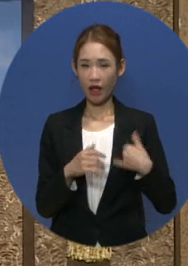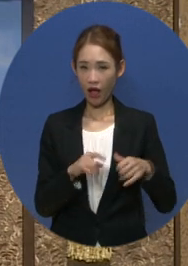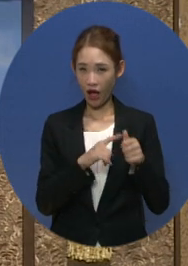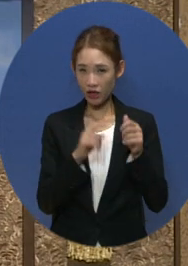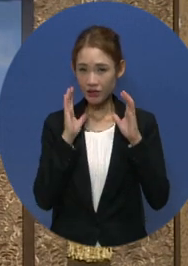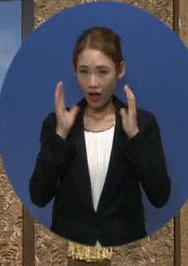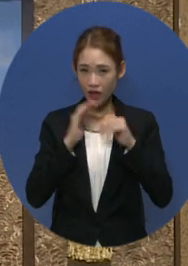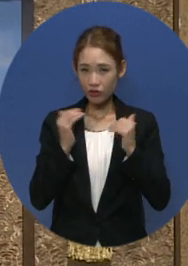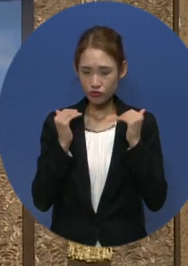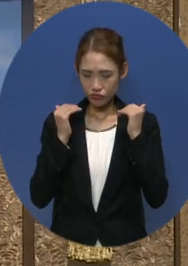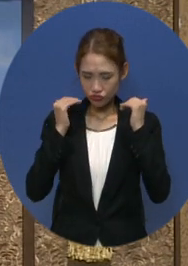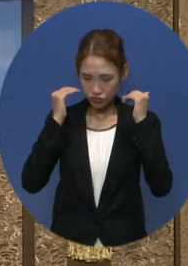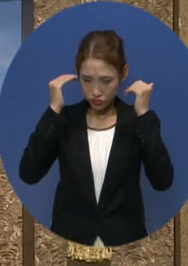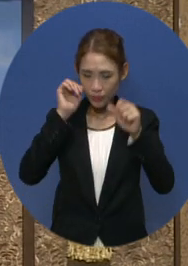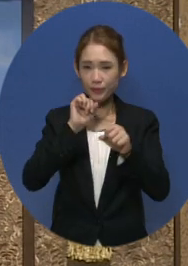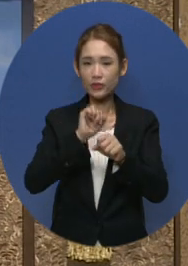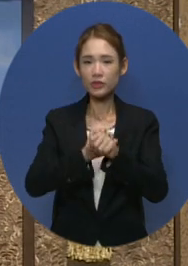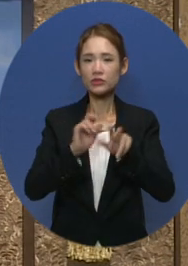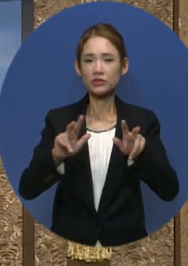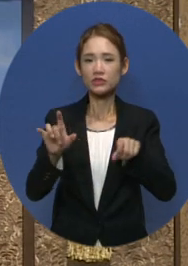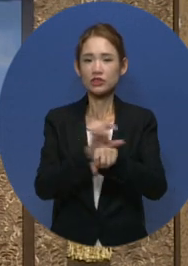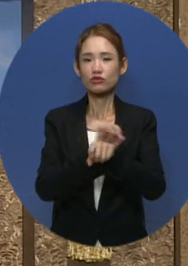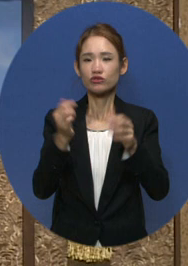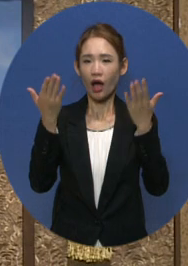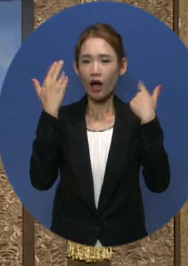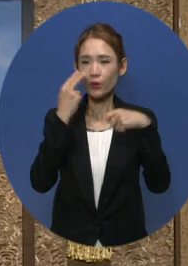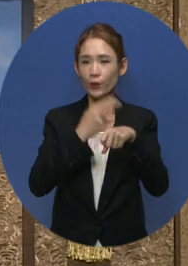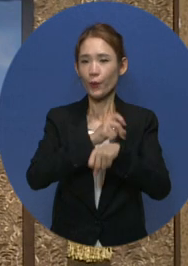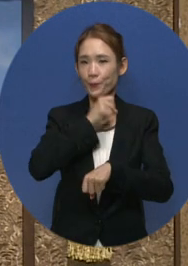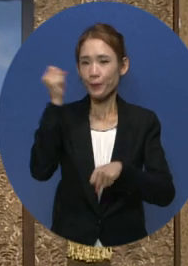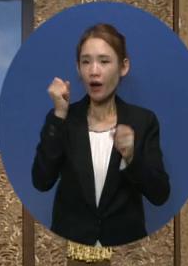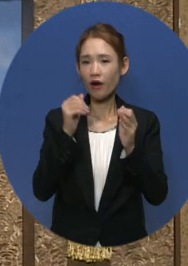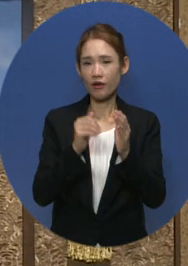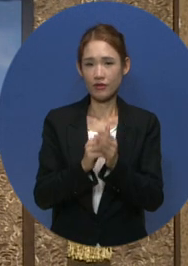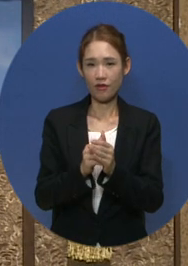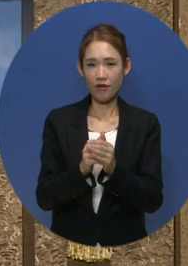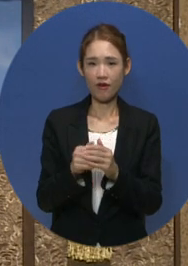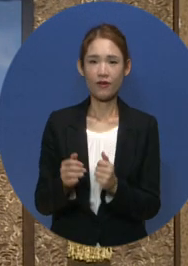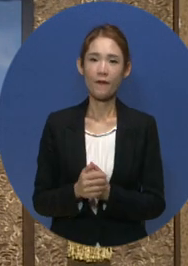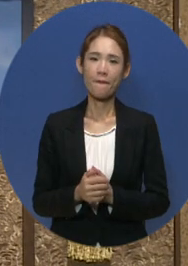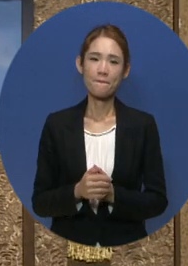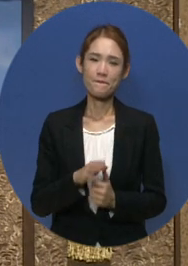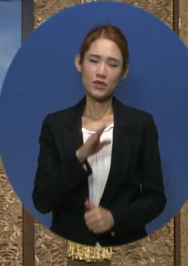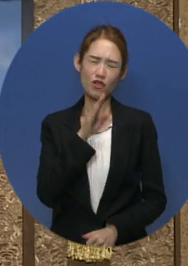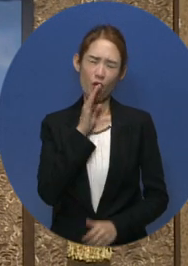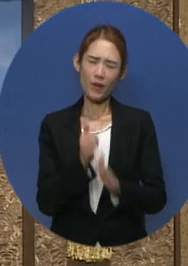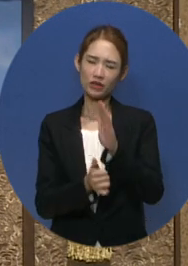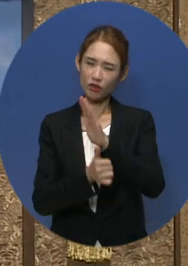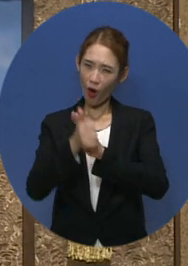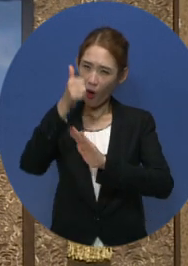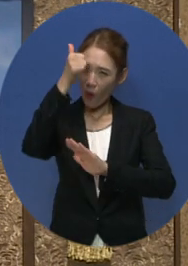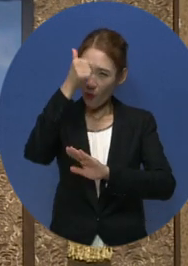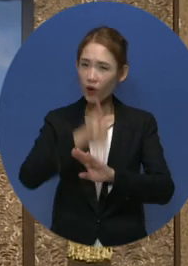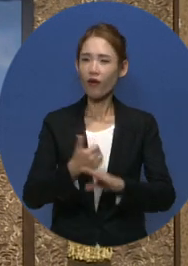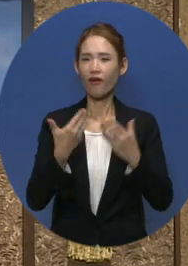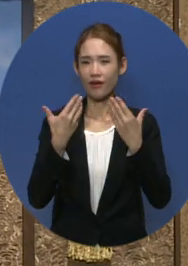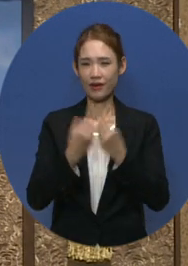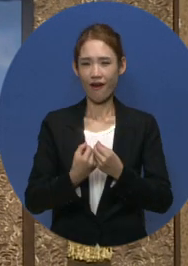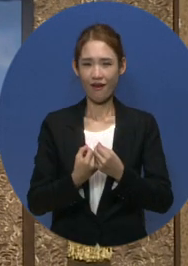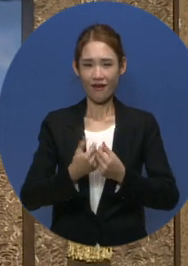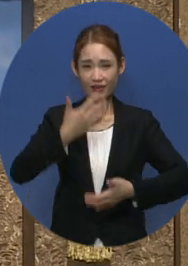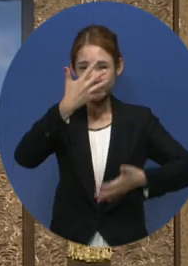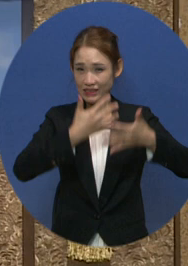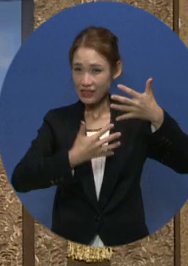잘 자라가지고 네. 지금은 특수학교 교사가 되셨어요. 와. 정말 성공 케이스입니다. 드라마 같은